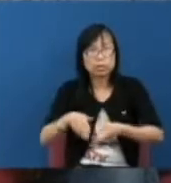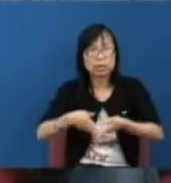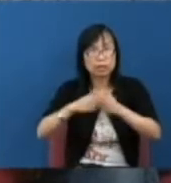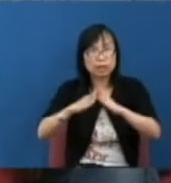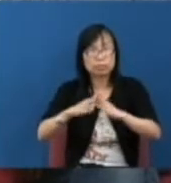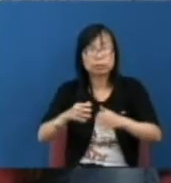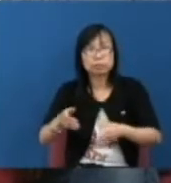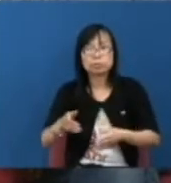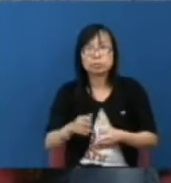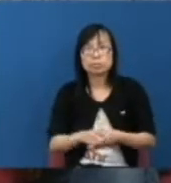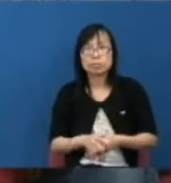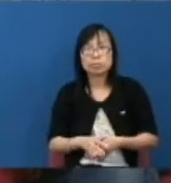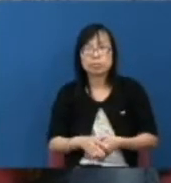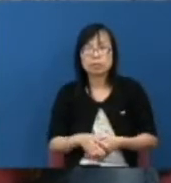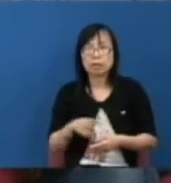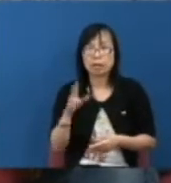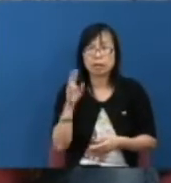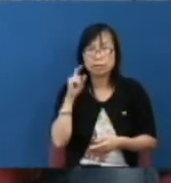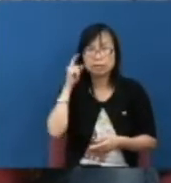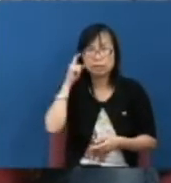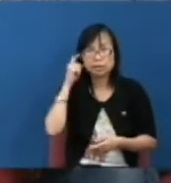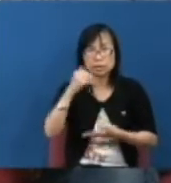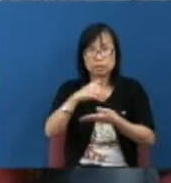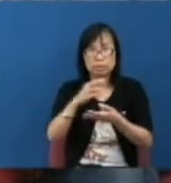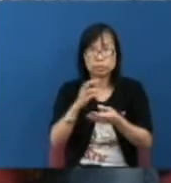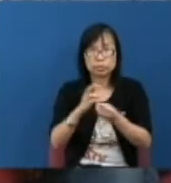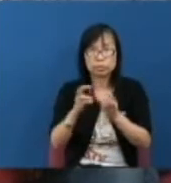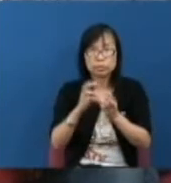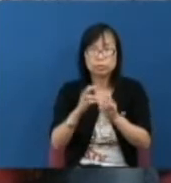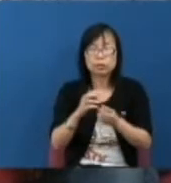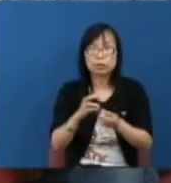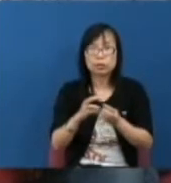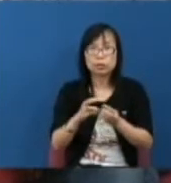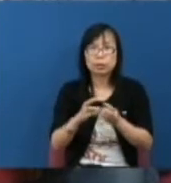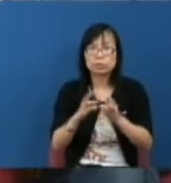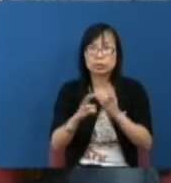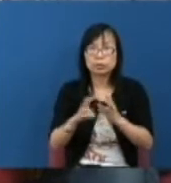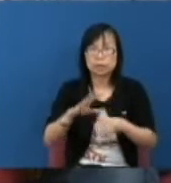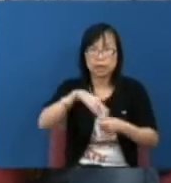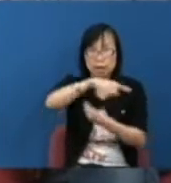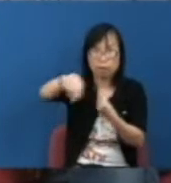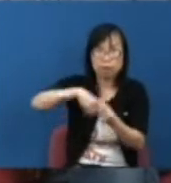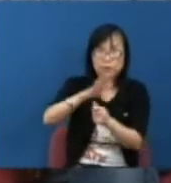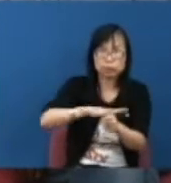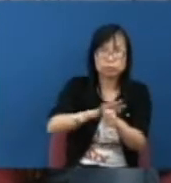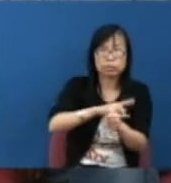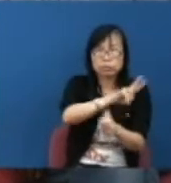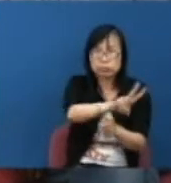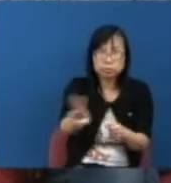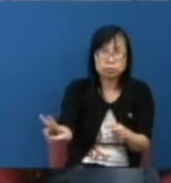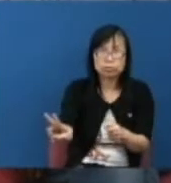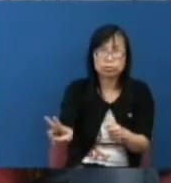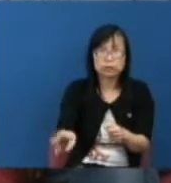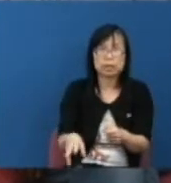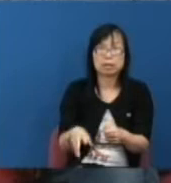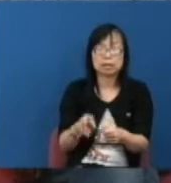仔嘅時候咧，其實佢嗰啲資源咧，就如果能夠即係譬如環保署啦，即係統一到一啲即係資